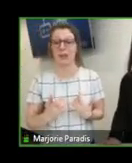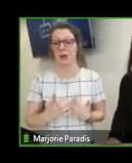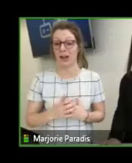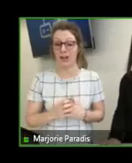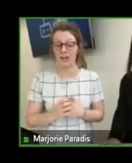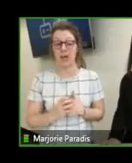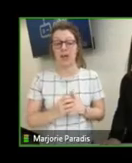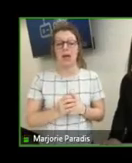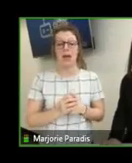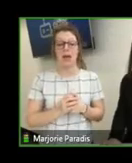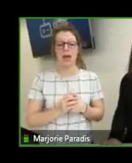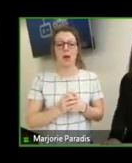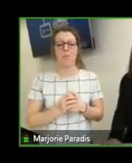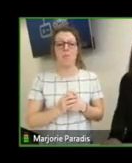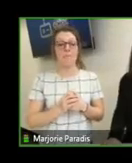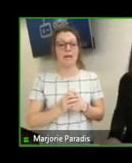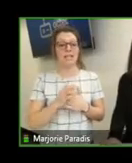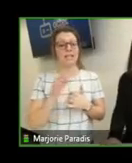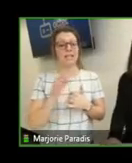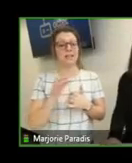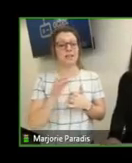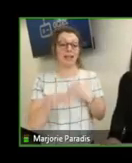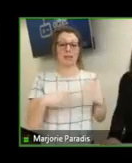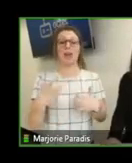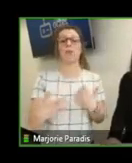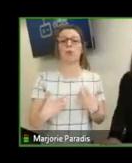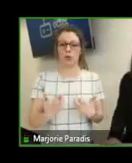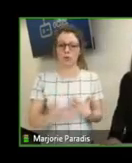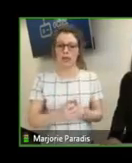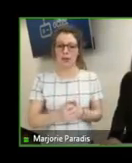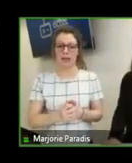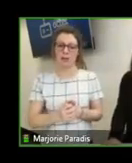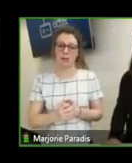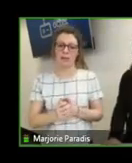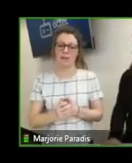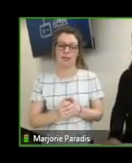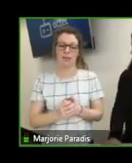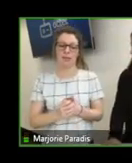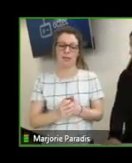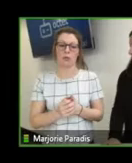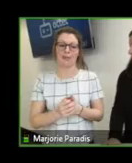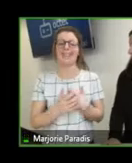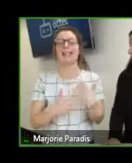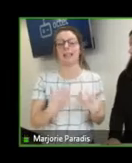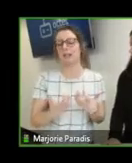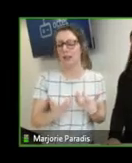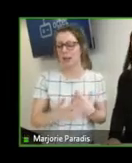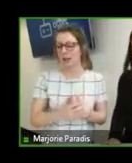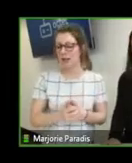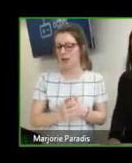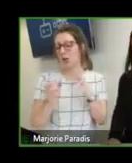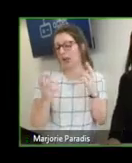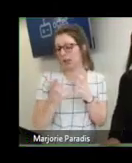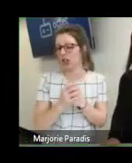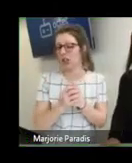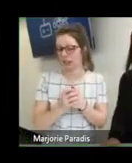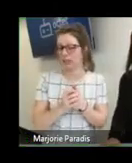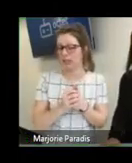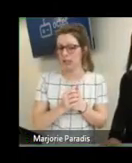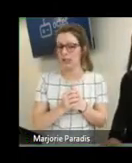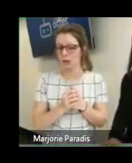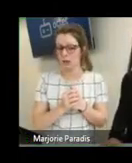il y a des incohérences mais si, par exemple, il avait poursuivi l'expérience et qu'il avait continué d'exercer son